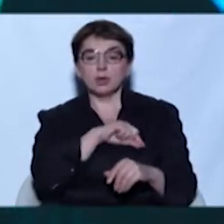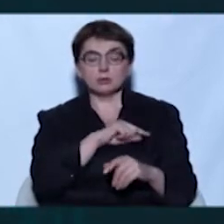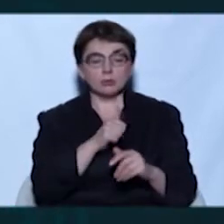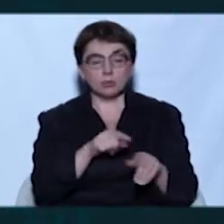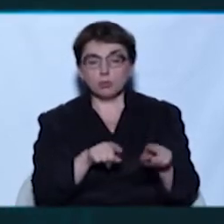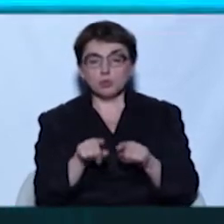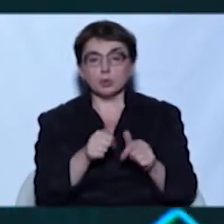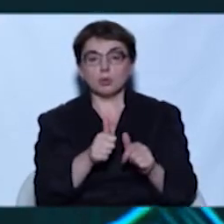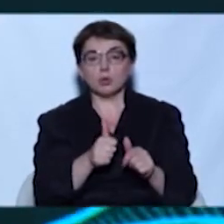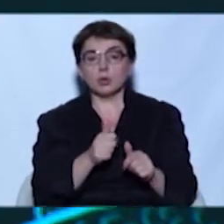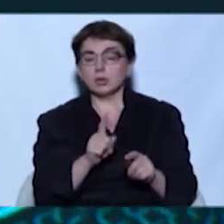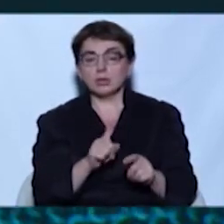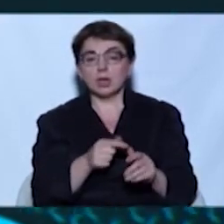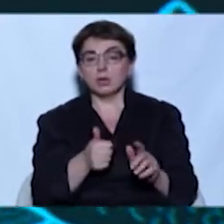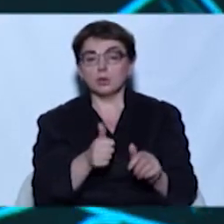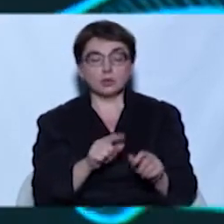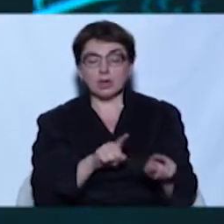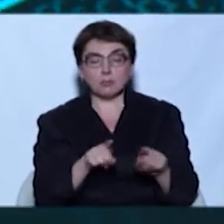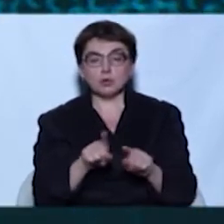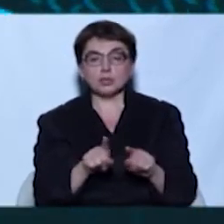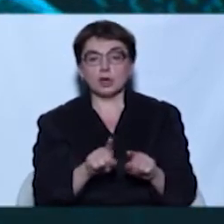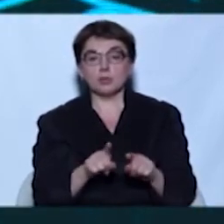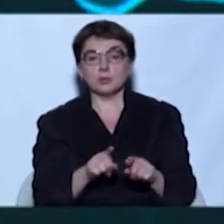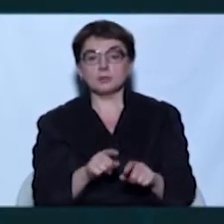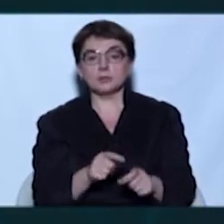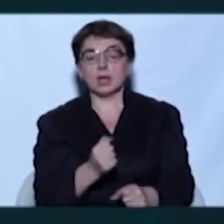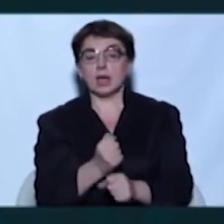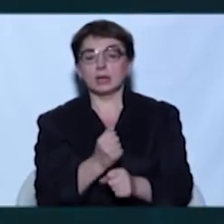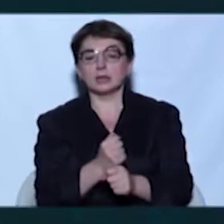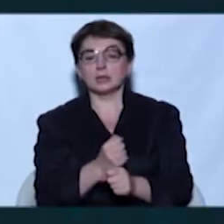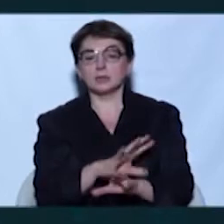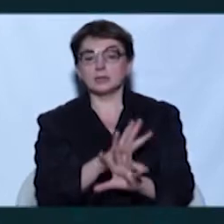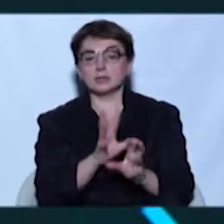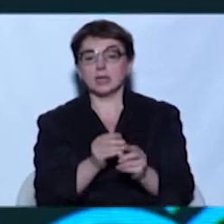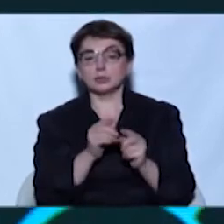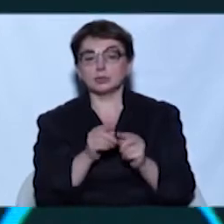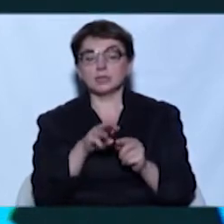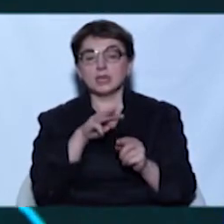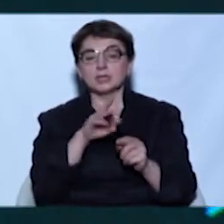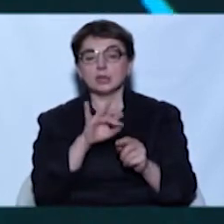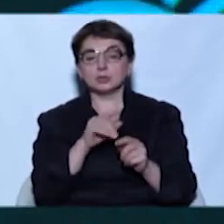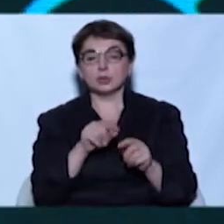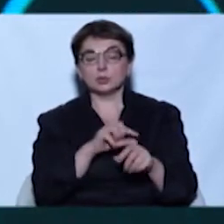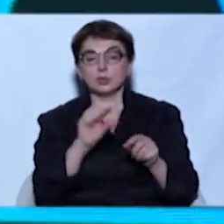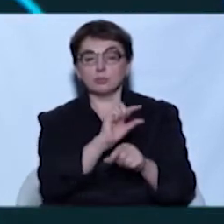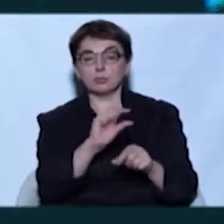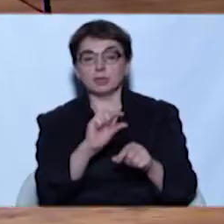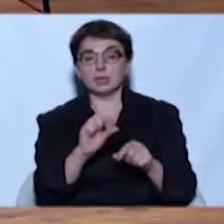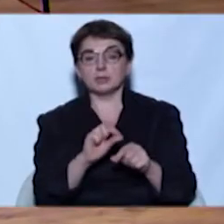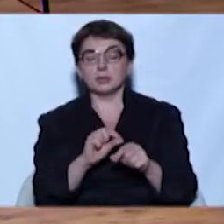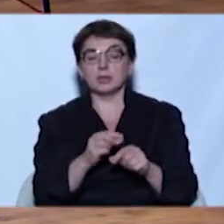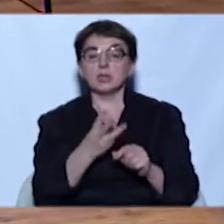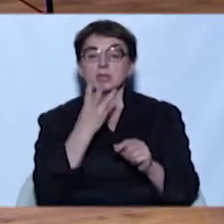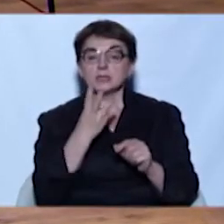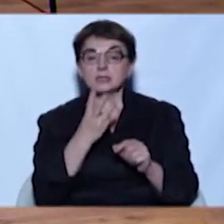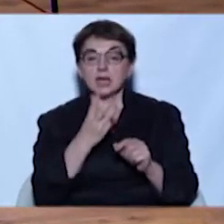მოძრაობას ისინი და რა მოძრაობებს აკეთებენ საერთოდ? ვთქვათ, ეს ტექტონიკური ფილები.